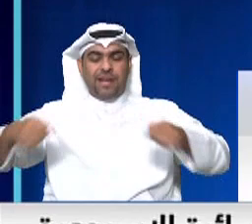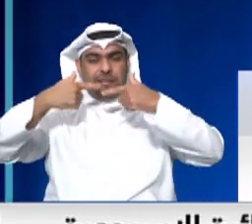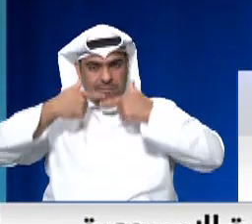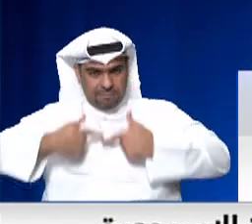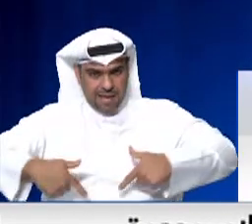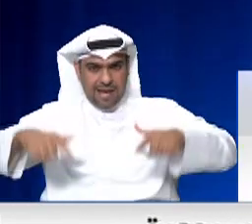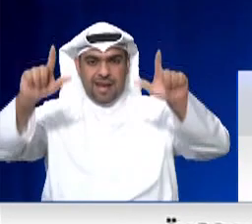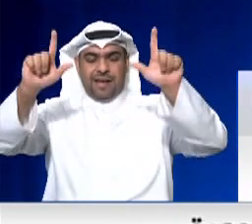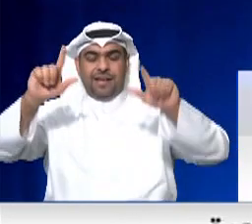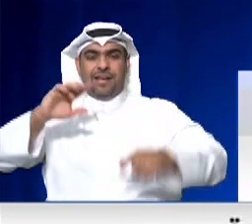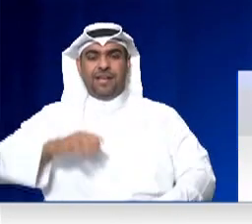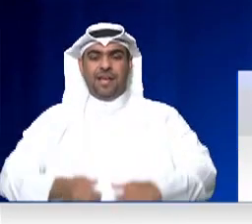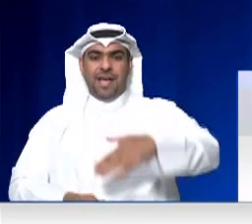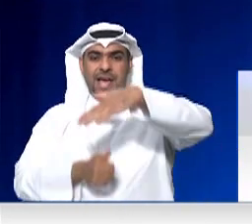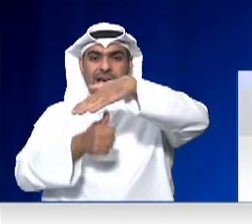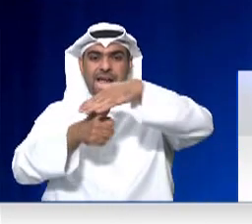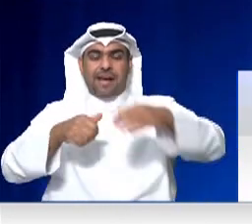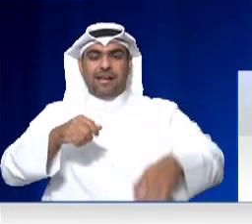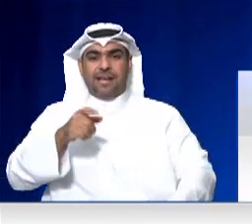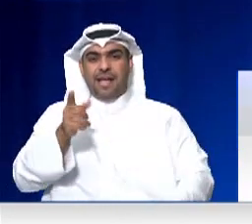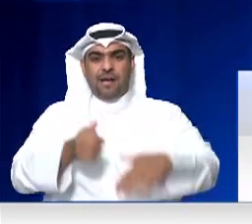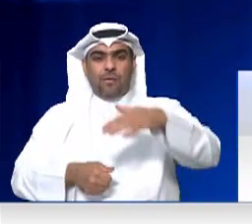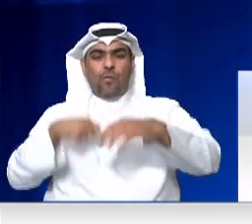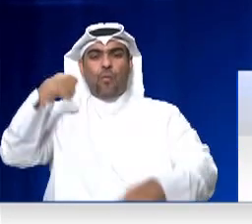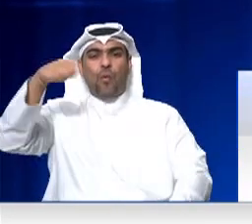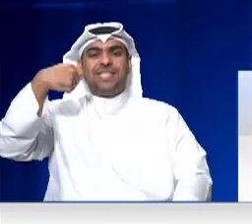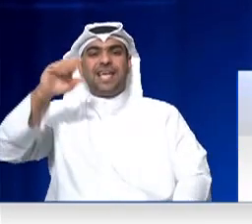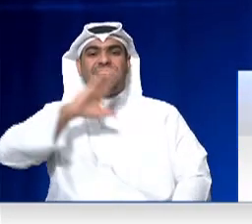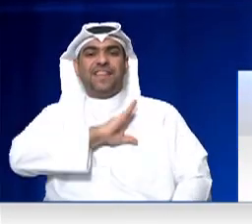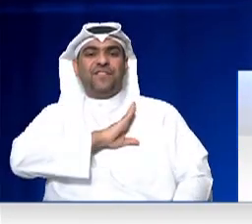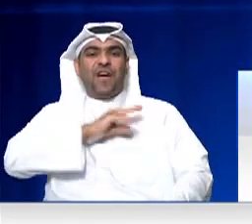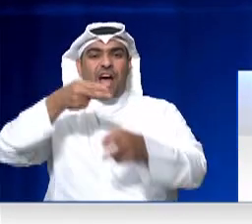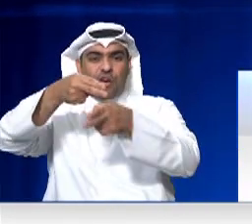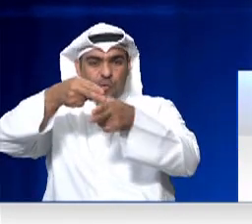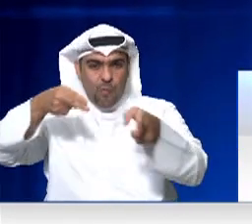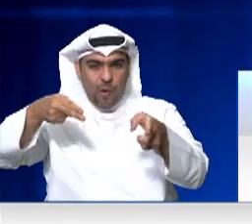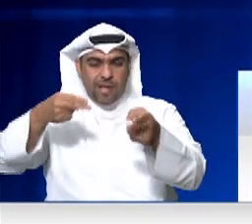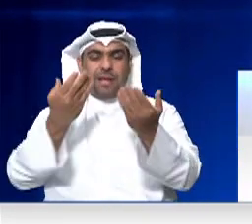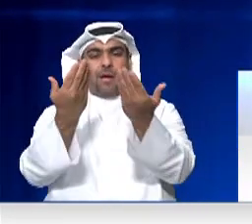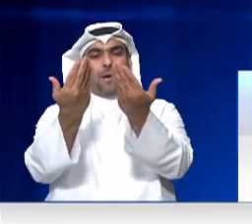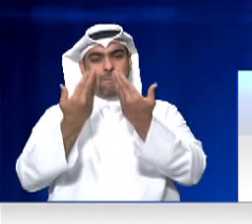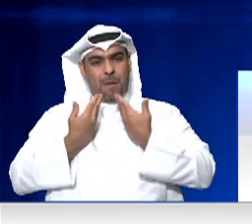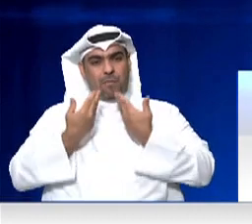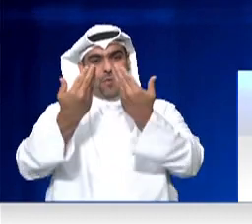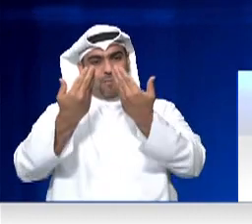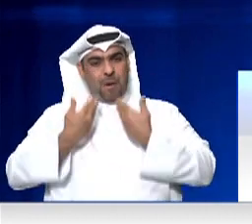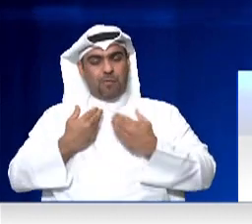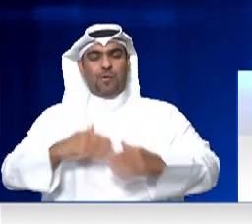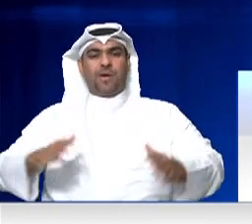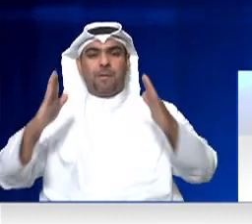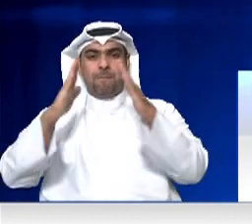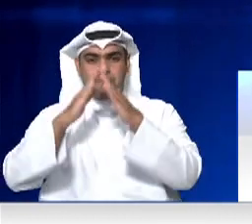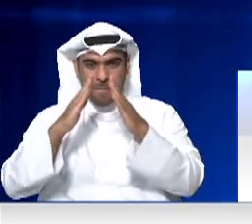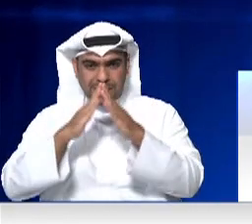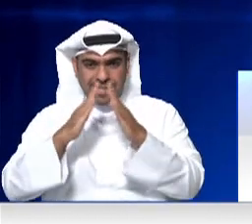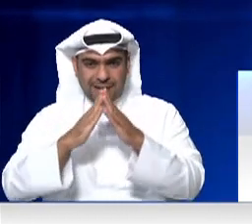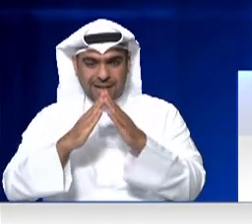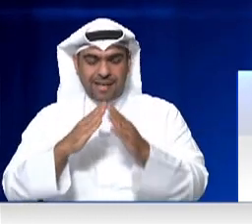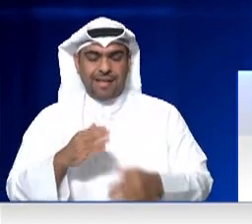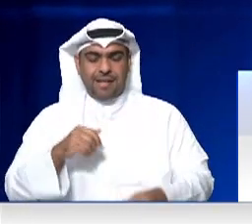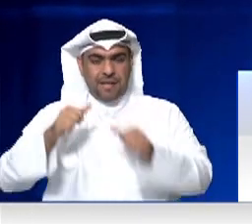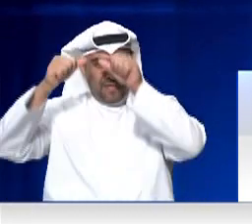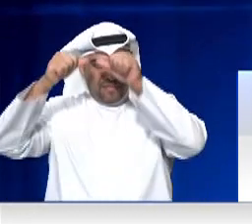خالص تهانيه وصادق تبريكاته لجمهورية مصر العربية الشقيقة قيادة وحكومة وشعبا